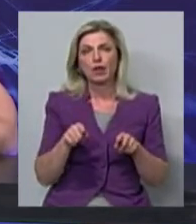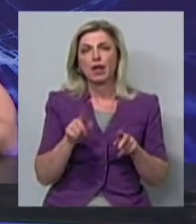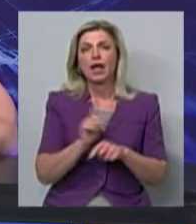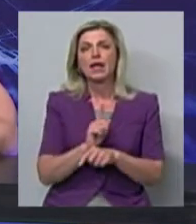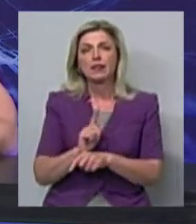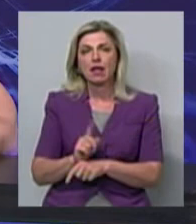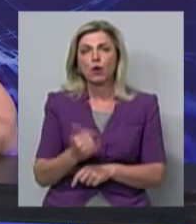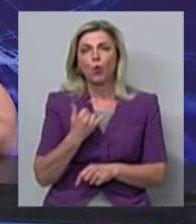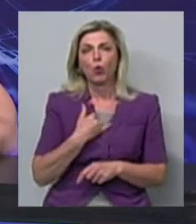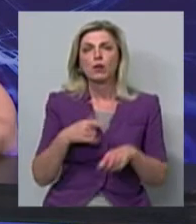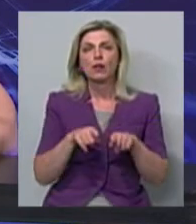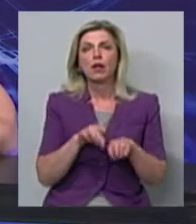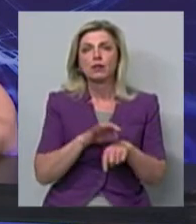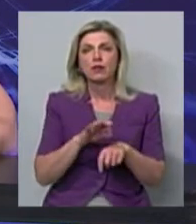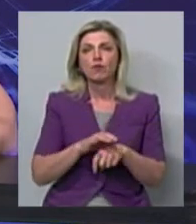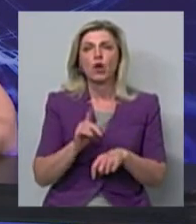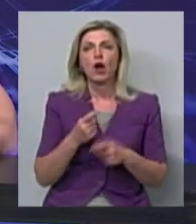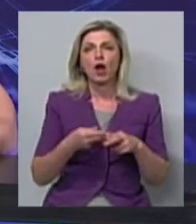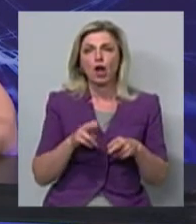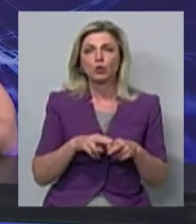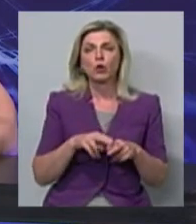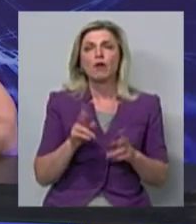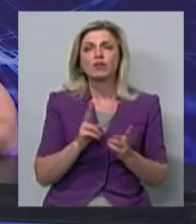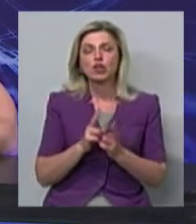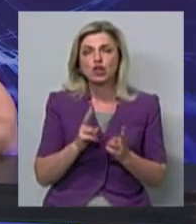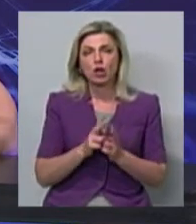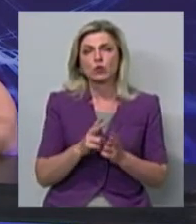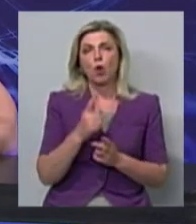такими заболеваниями считаются те, которые встречаются 1 на 10 тысяч.